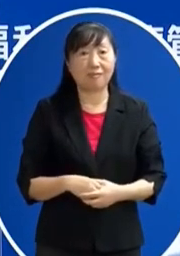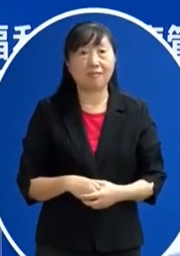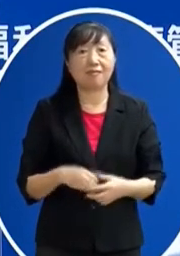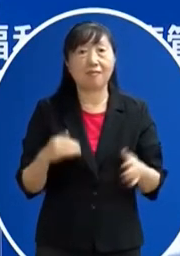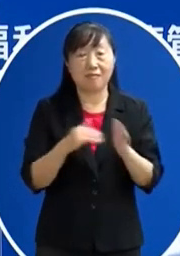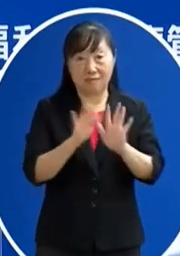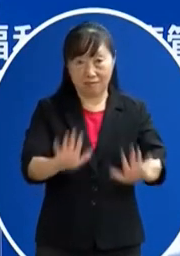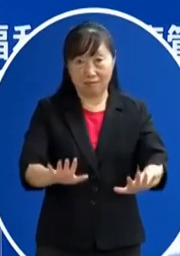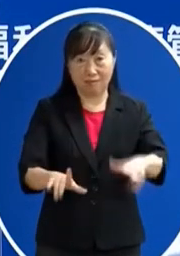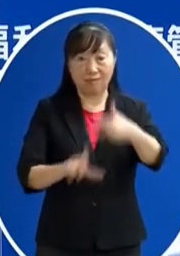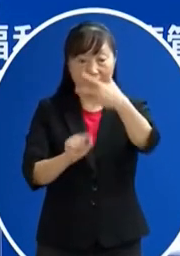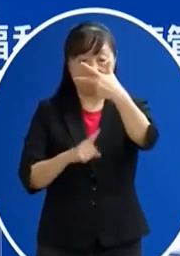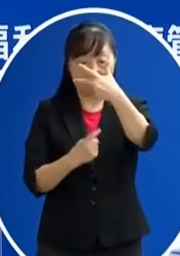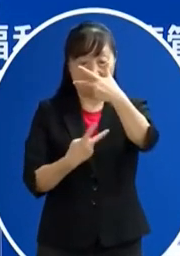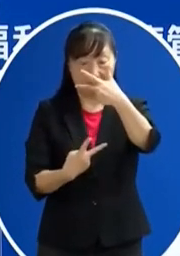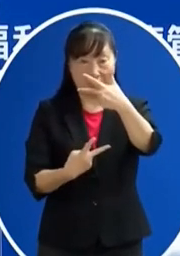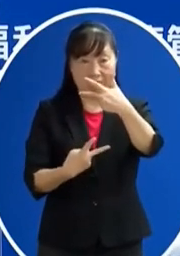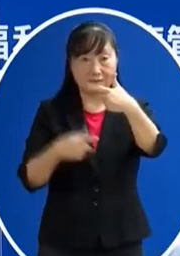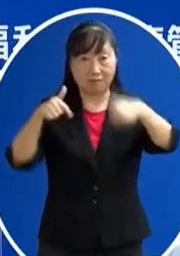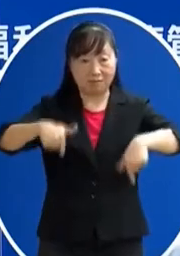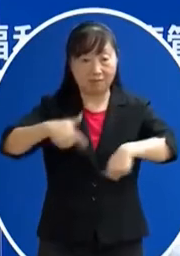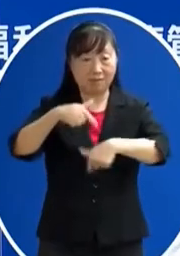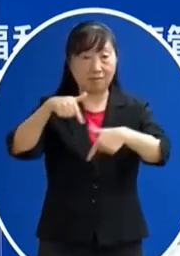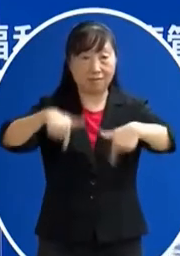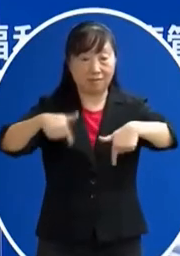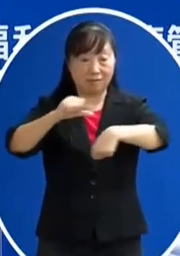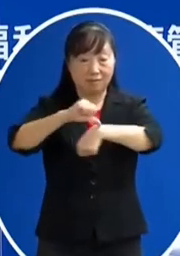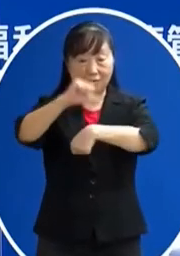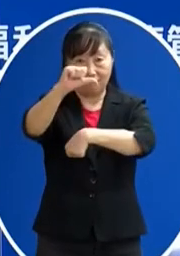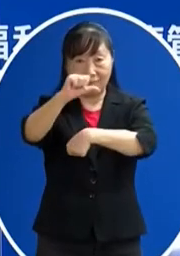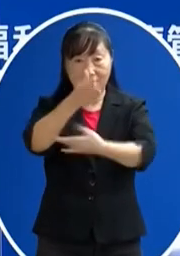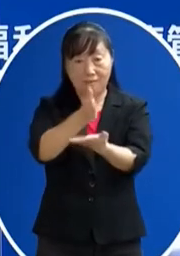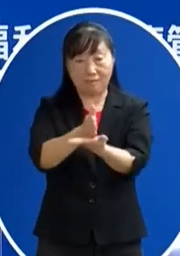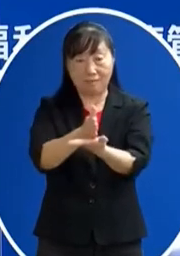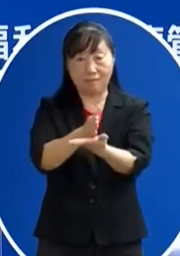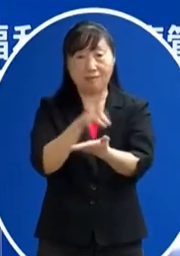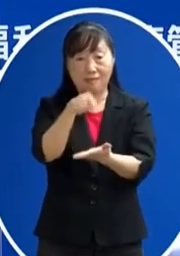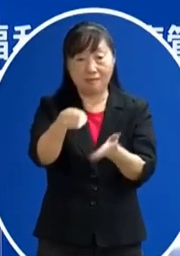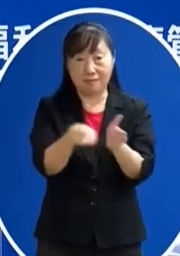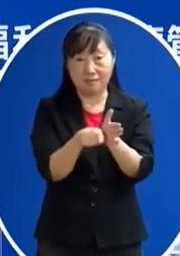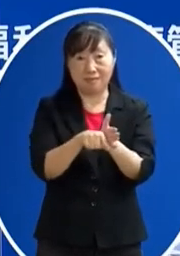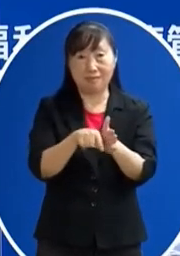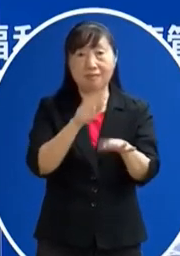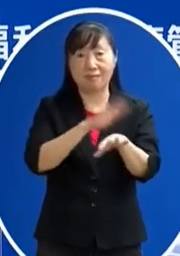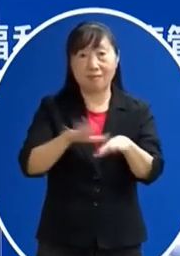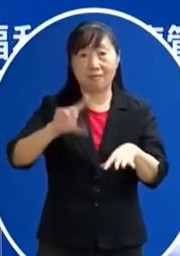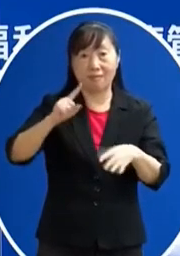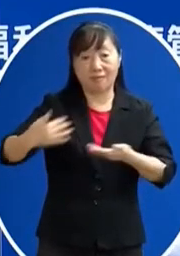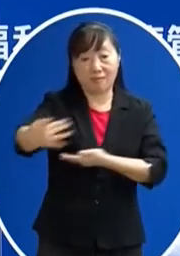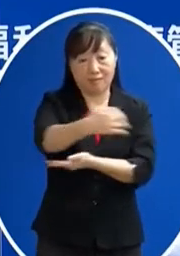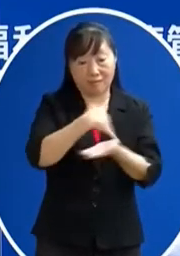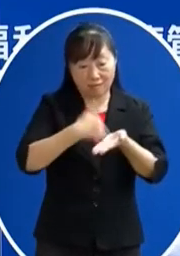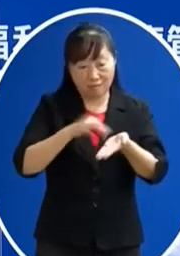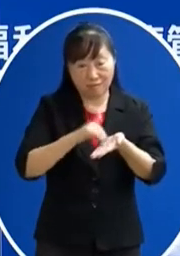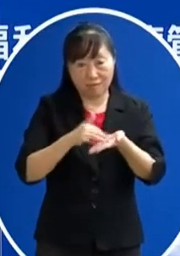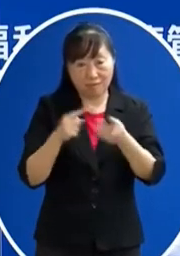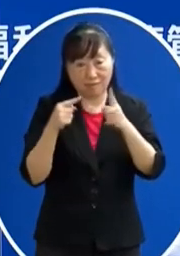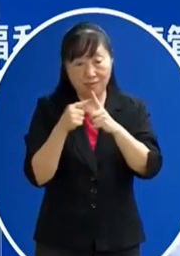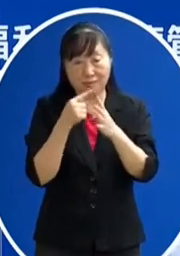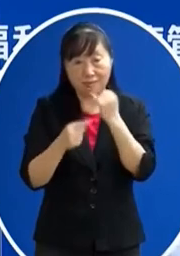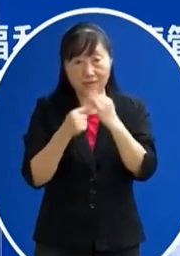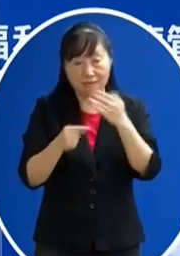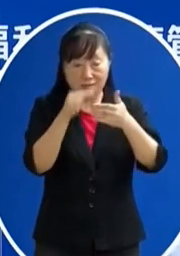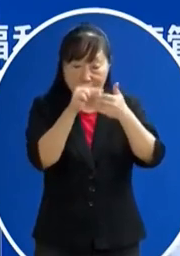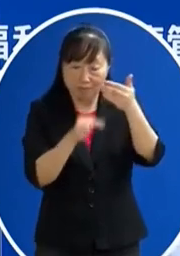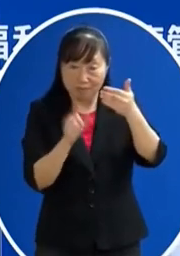到7月12日17时，好，我们就会来进行第一轮的结算。那这些相关的人